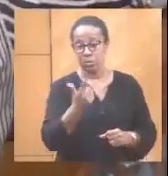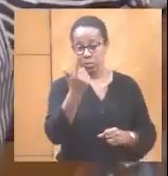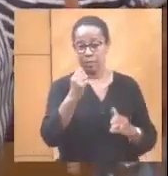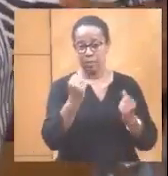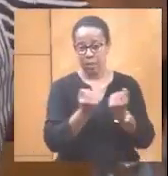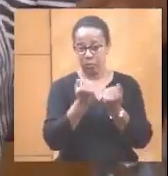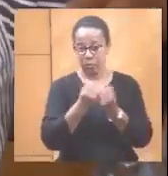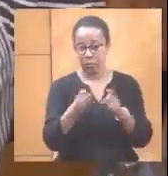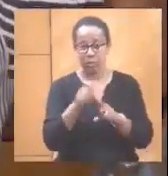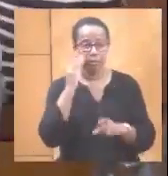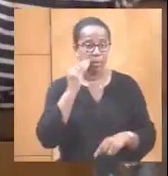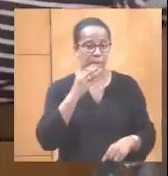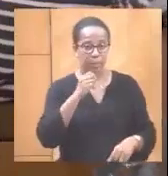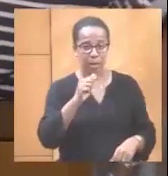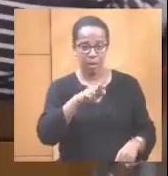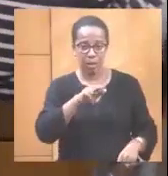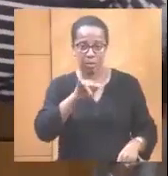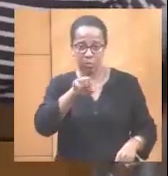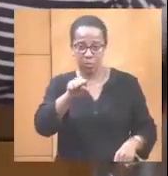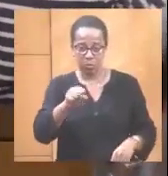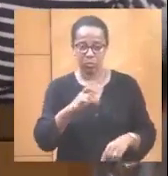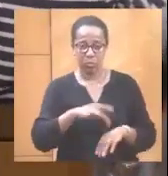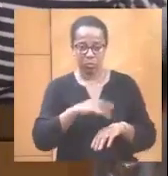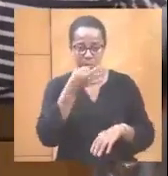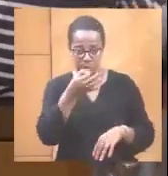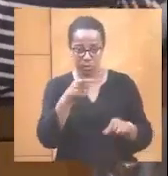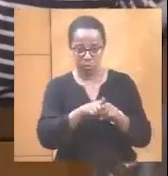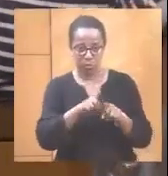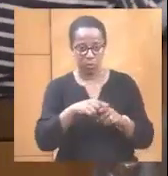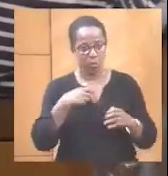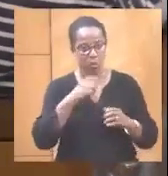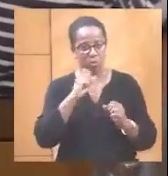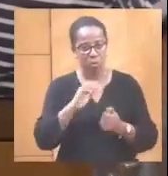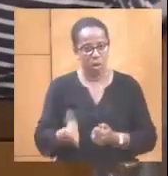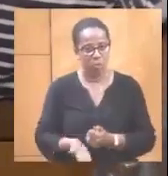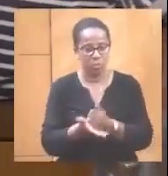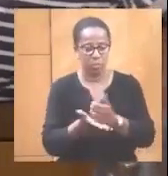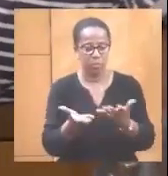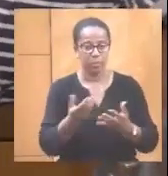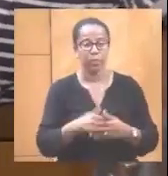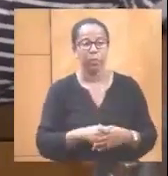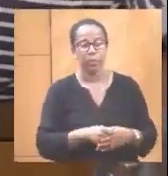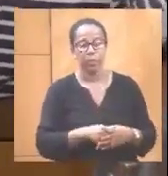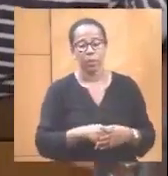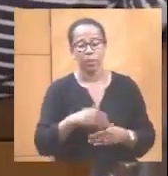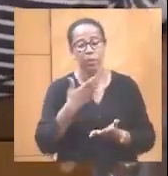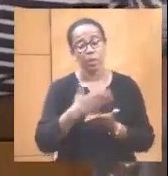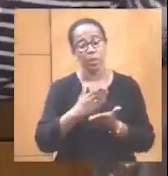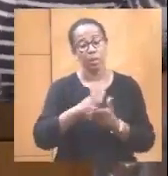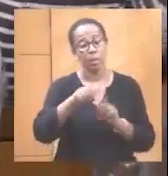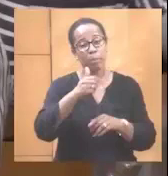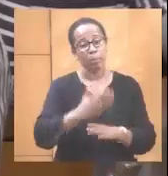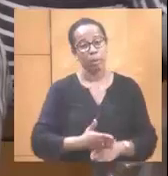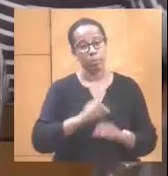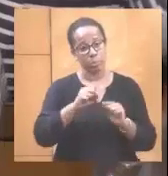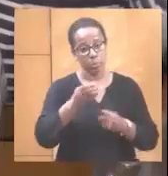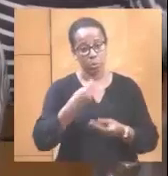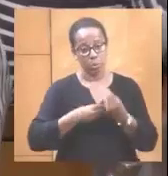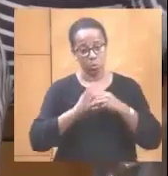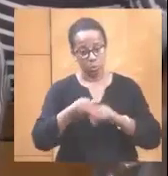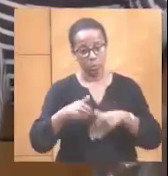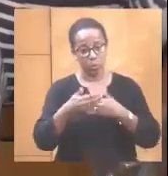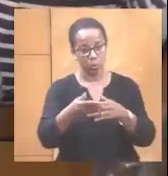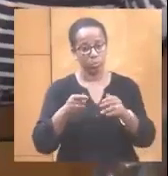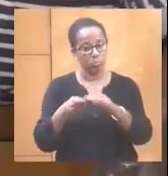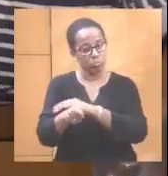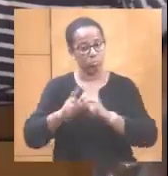mais je voulais simplement conforter ce qu'elle a dit, les crédits que nous avons mis là nous permettront de continuer à financer les